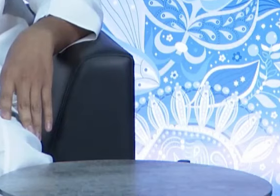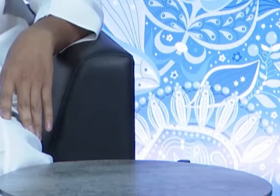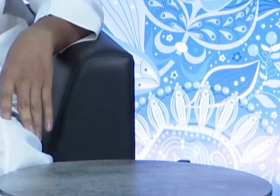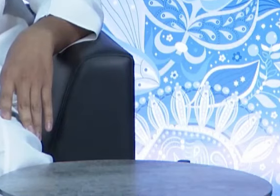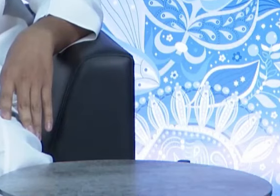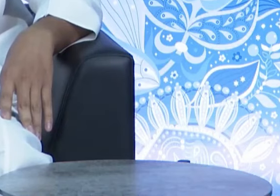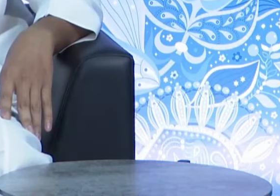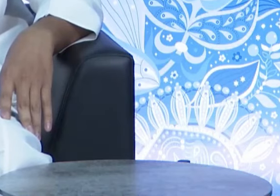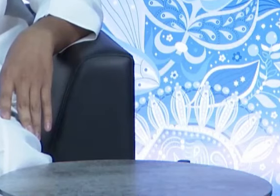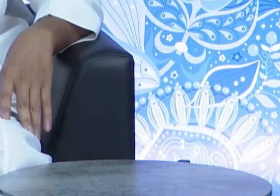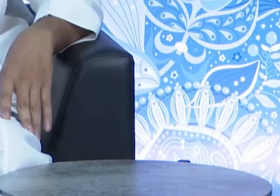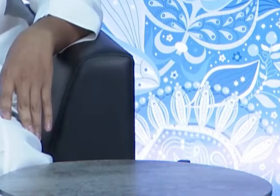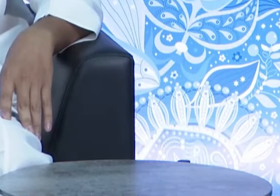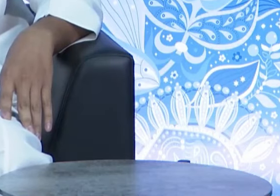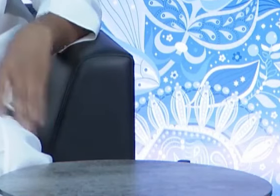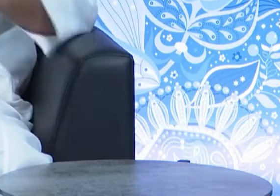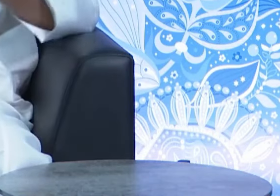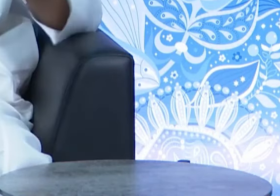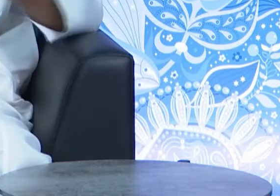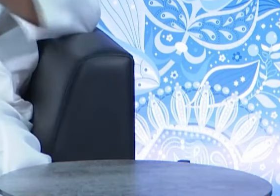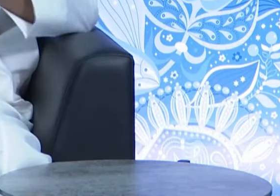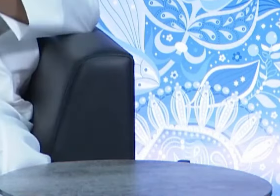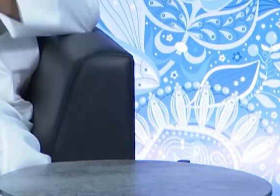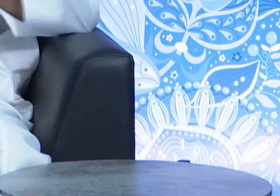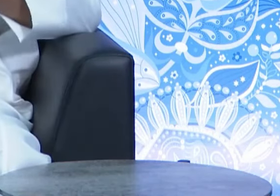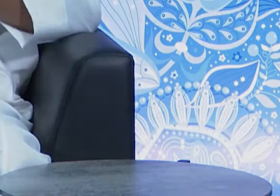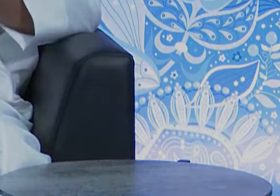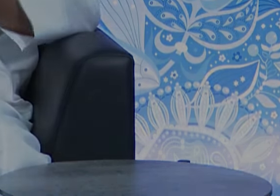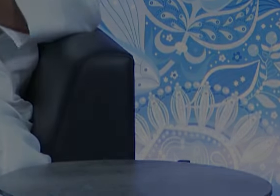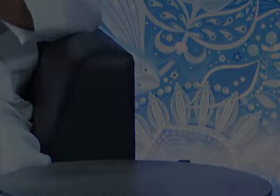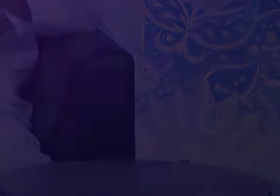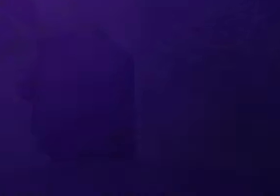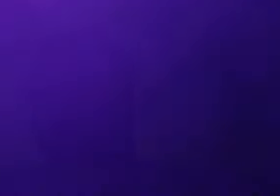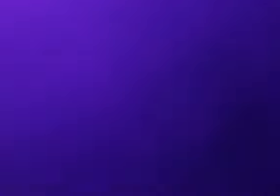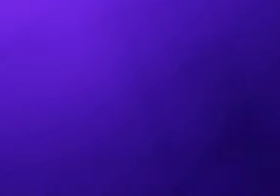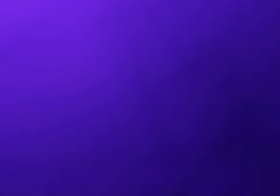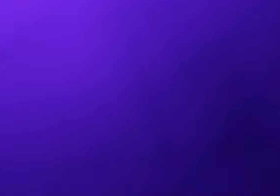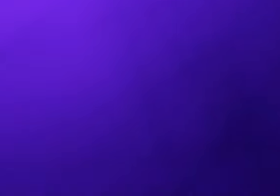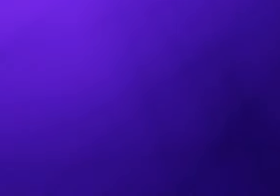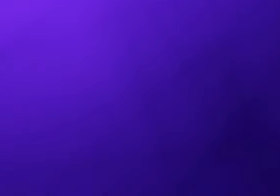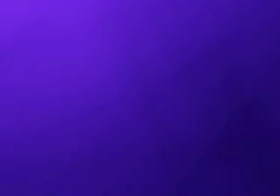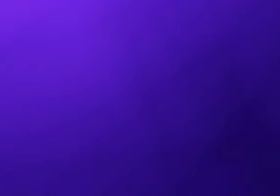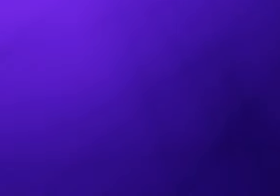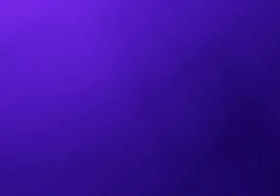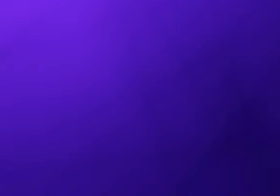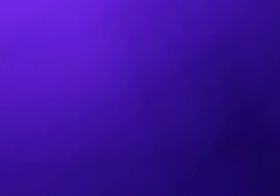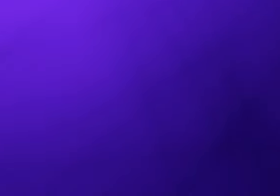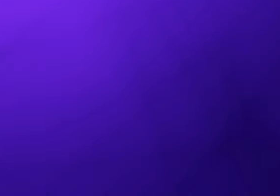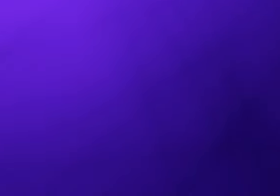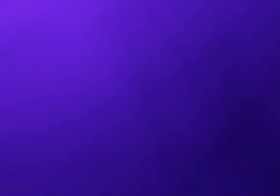berlalu. Bukan semasa ia berlalu. Macam, oh malam ni, macam kita WhatsApp member-member kan? Tak.